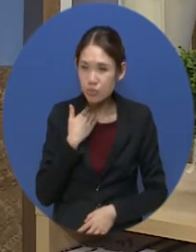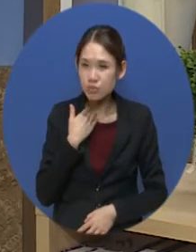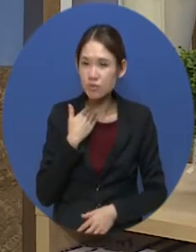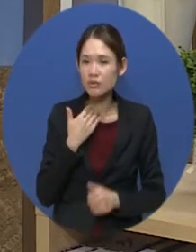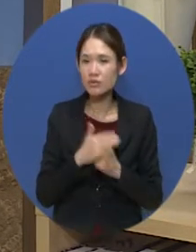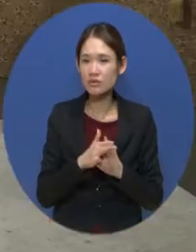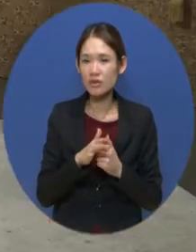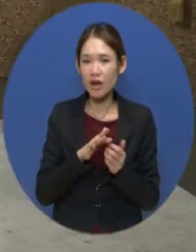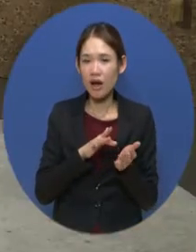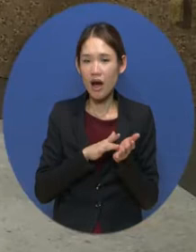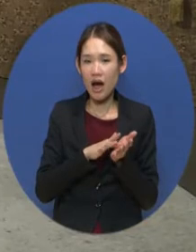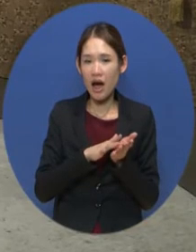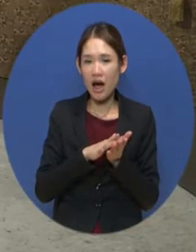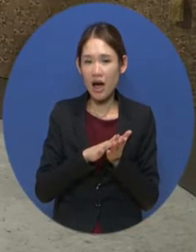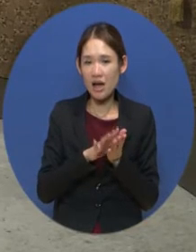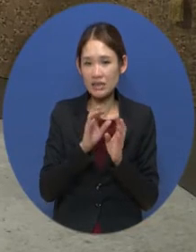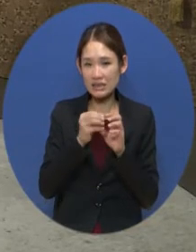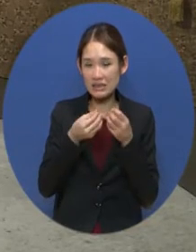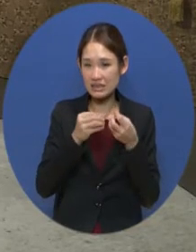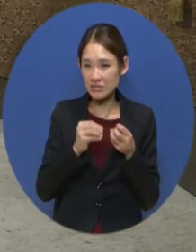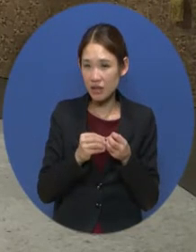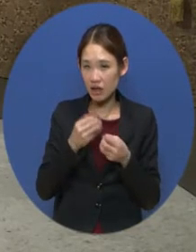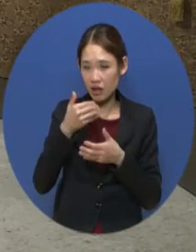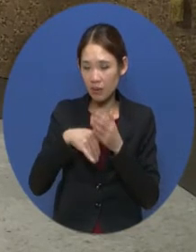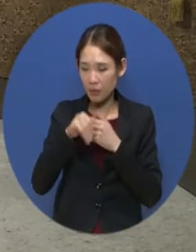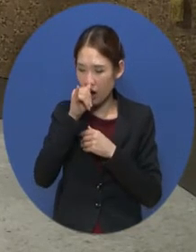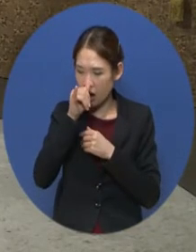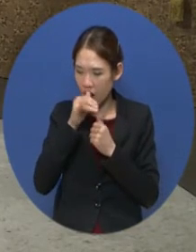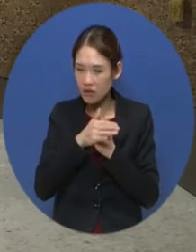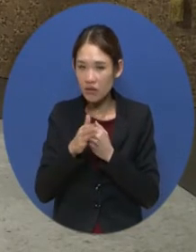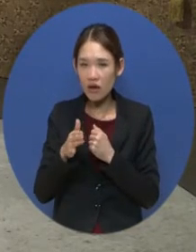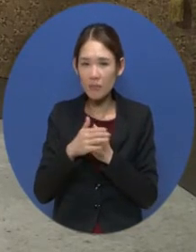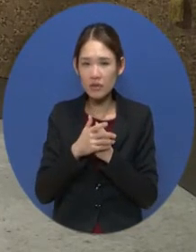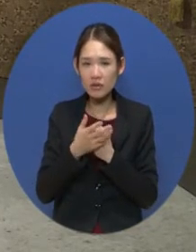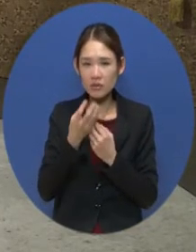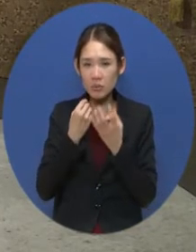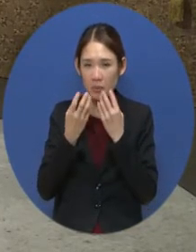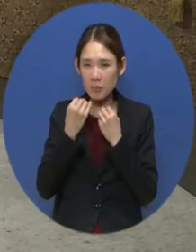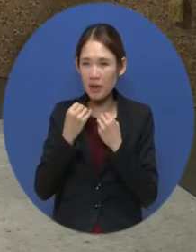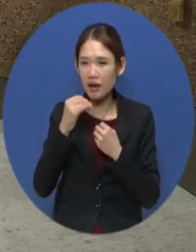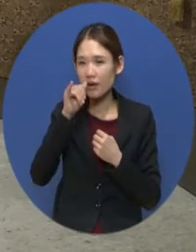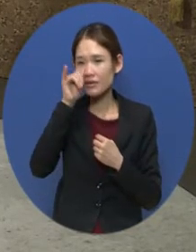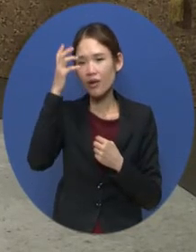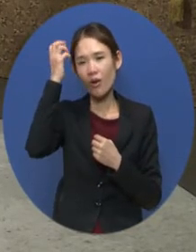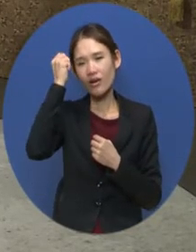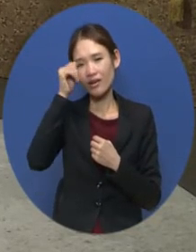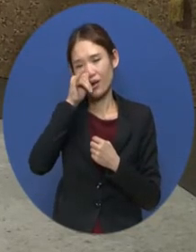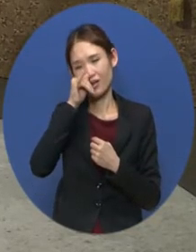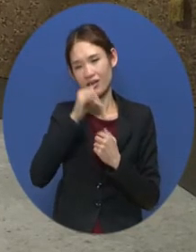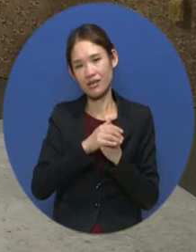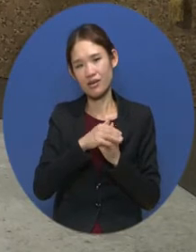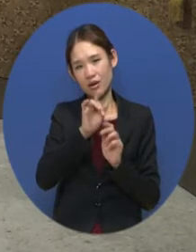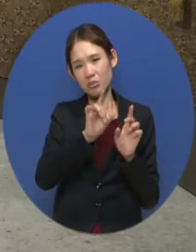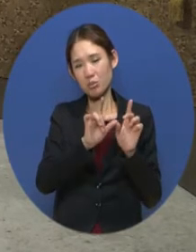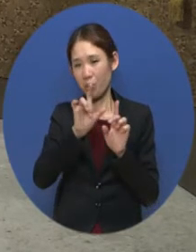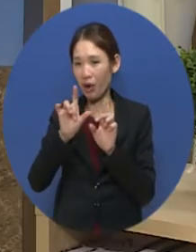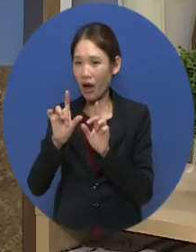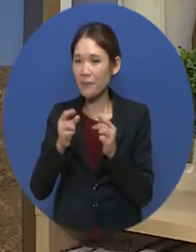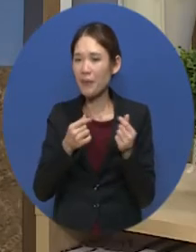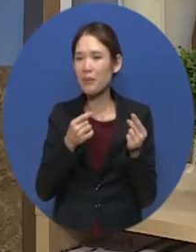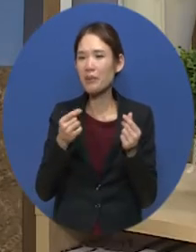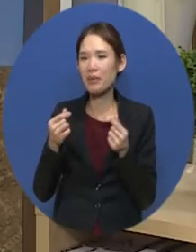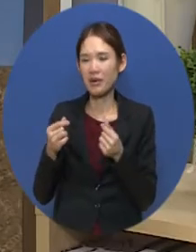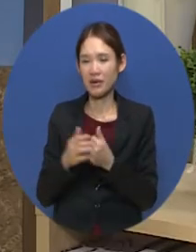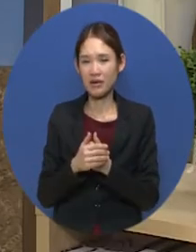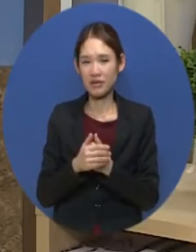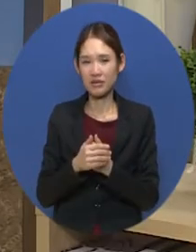그 알약 뜯는, 그것만 몇개 남아있길래 그냥 막 먹었던 기억이 있거든요. 모양도 비슷하잖아요, 또 네,